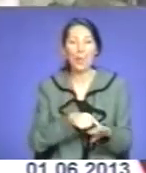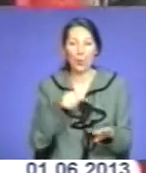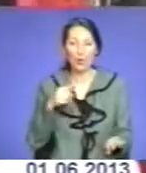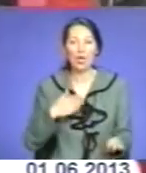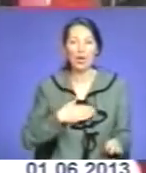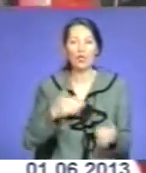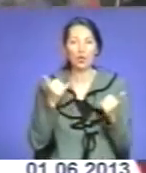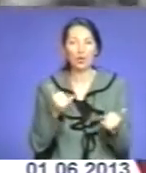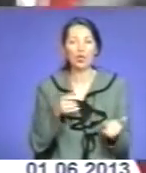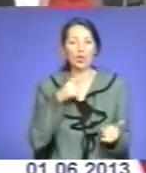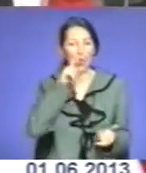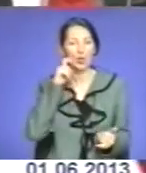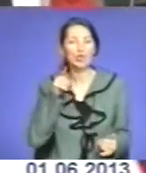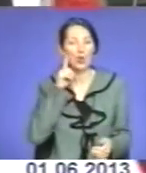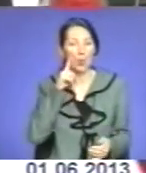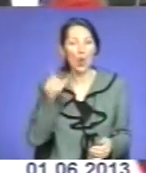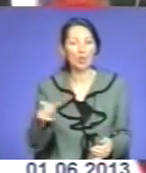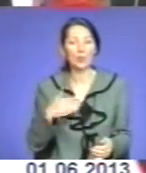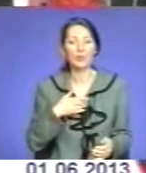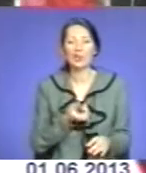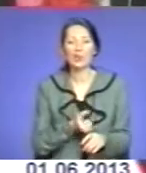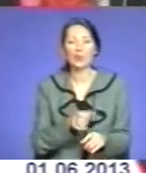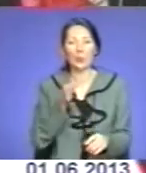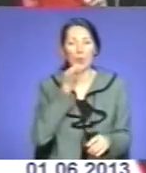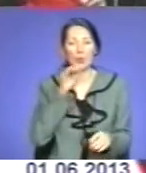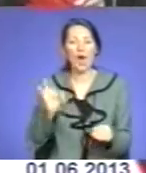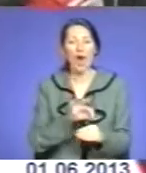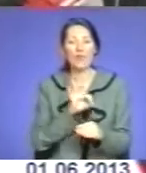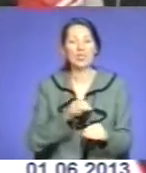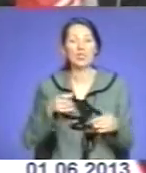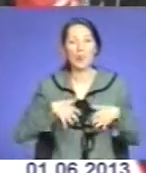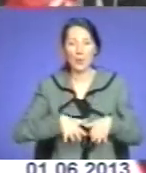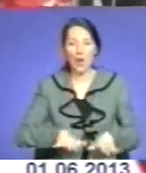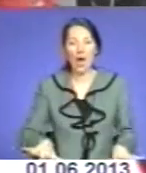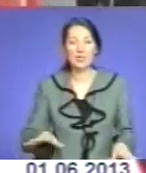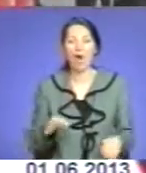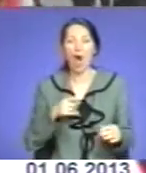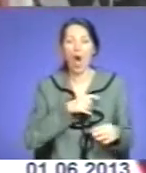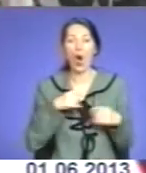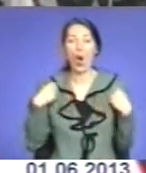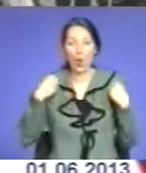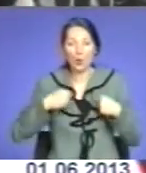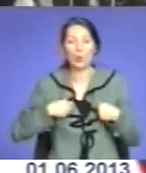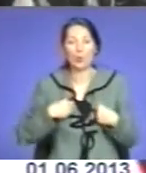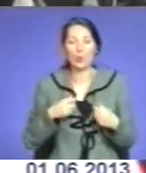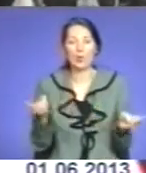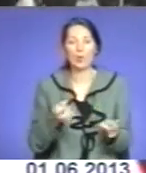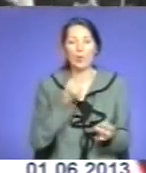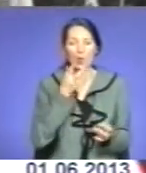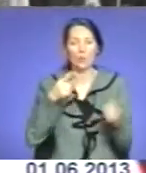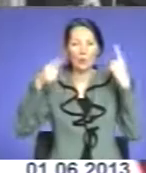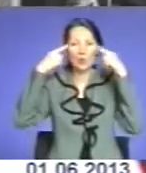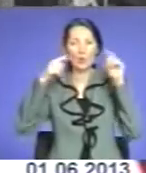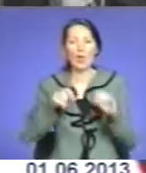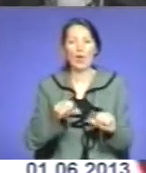молоді. Мені подобається дуже вищі костюми, вищі плаття. Просто треба добре обдумувати фасон також. Це треба